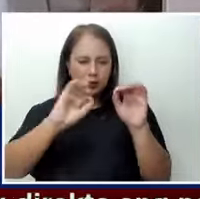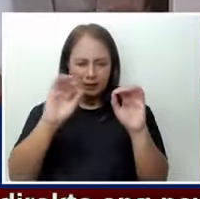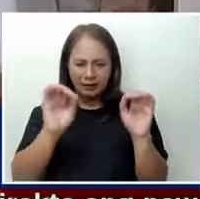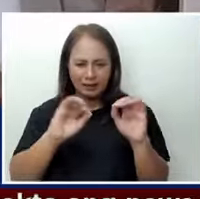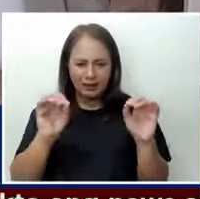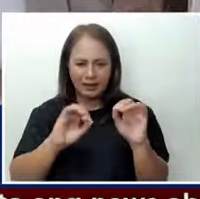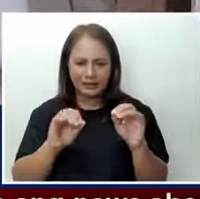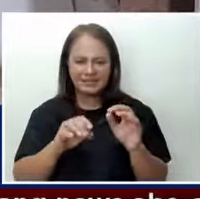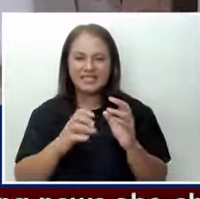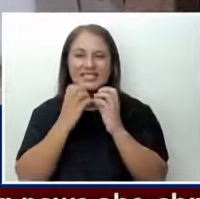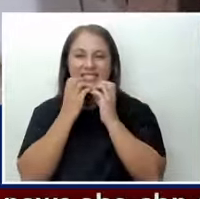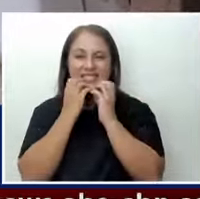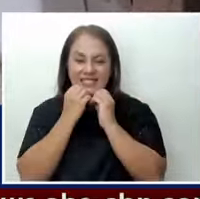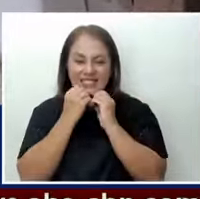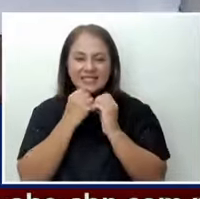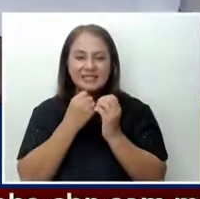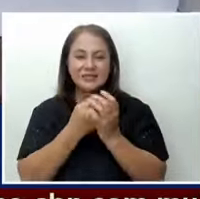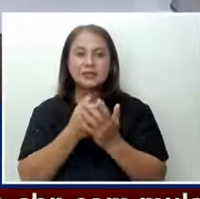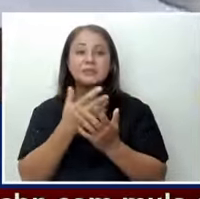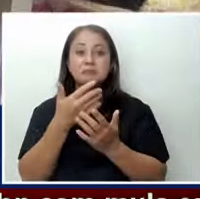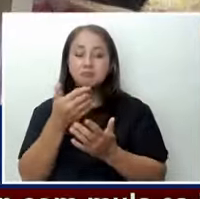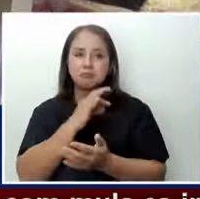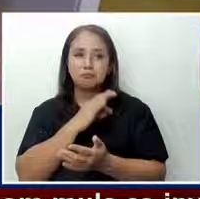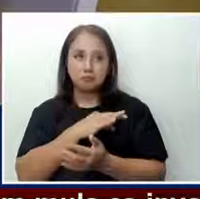sa puhunan. Mas malaki ang kita.